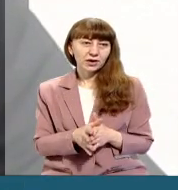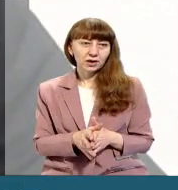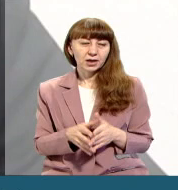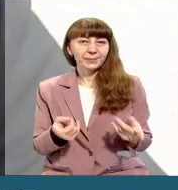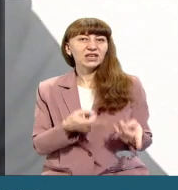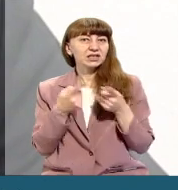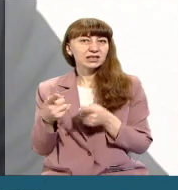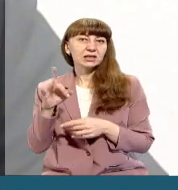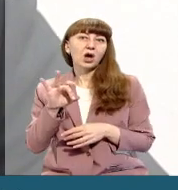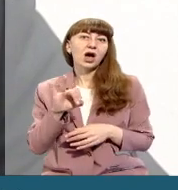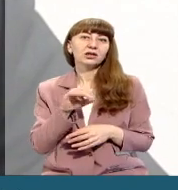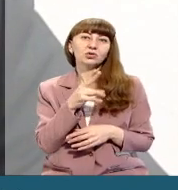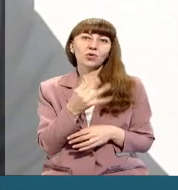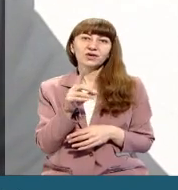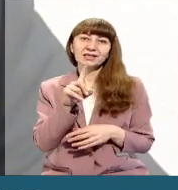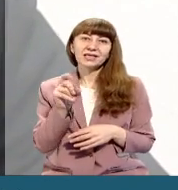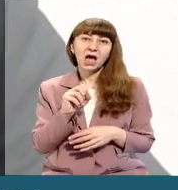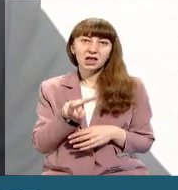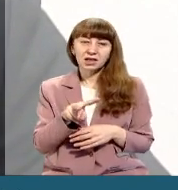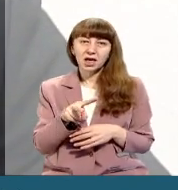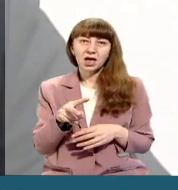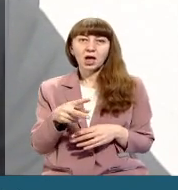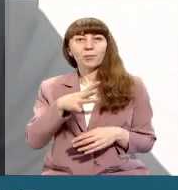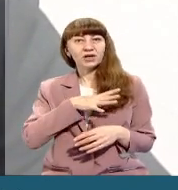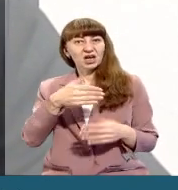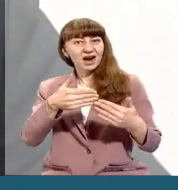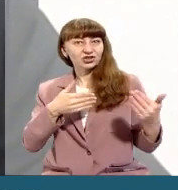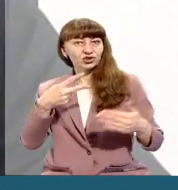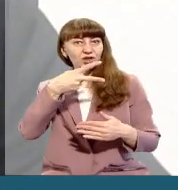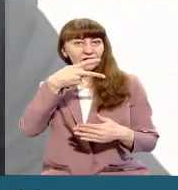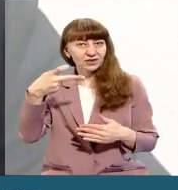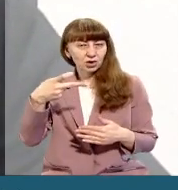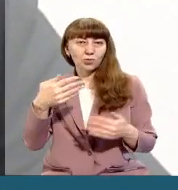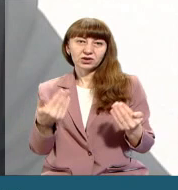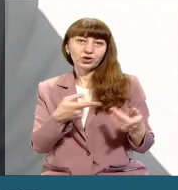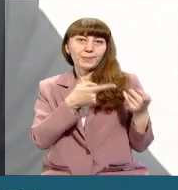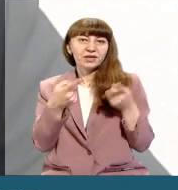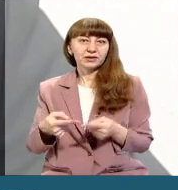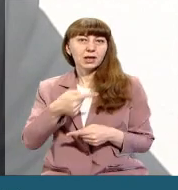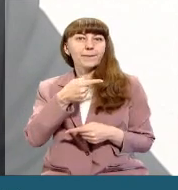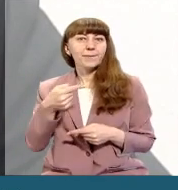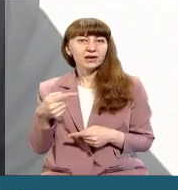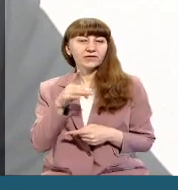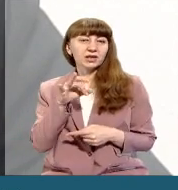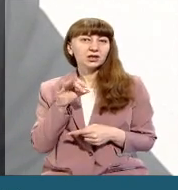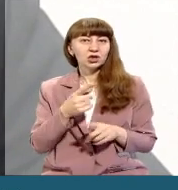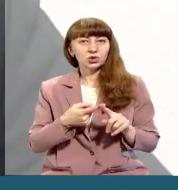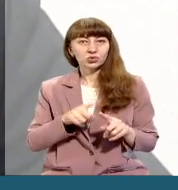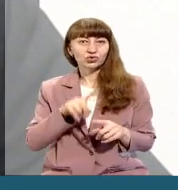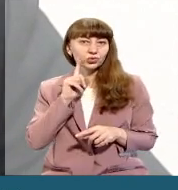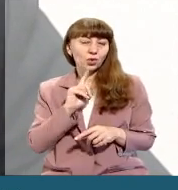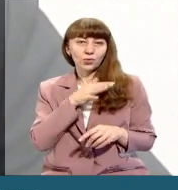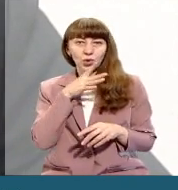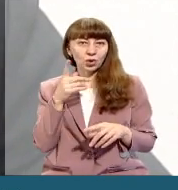актовый зал на первый этаж что тоже конечно стал очень удобным Ну много таких